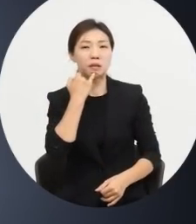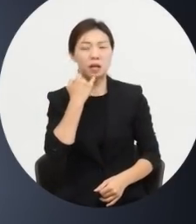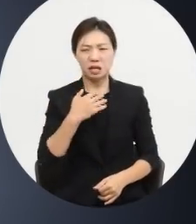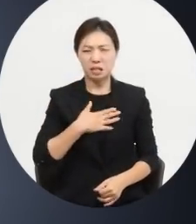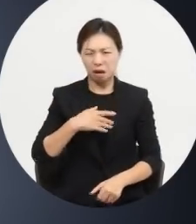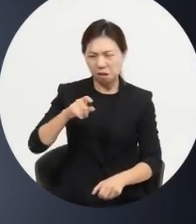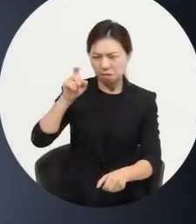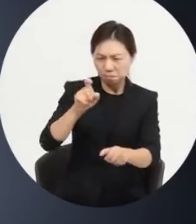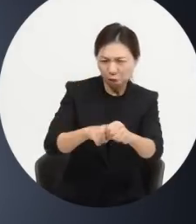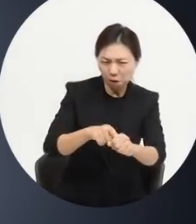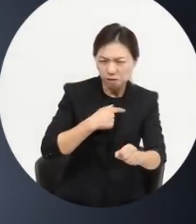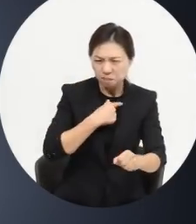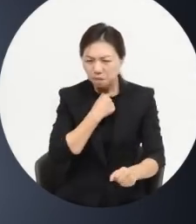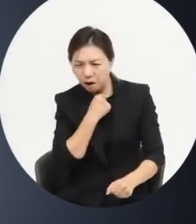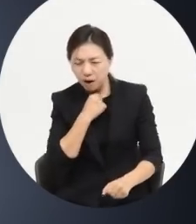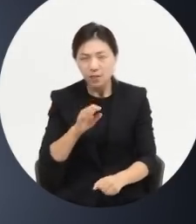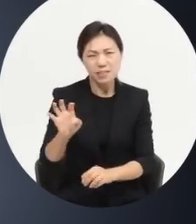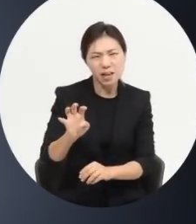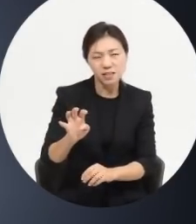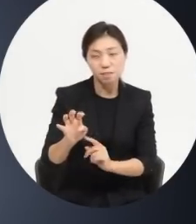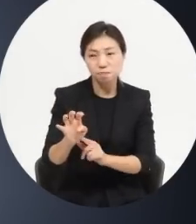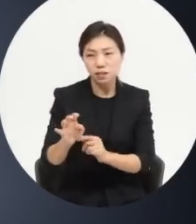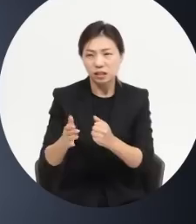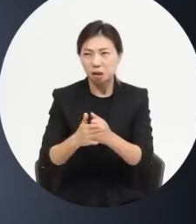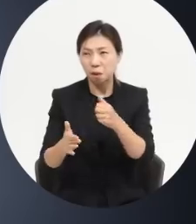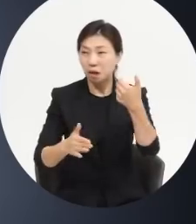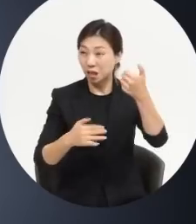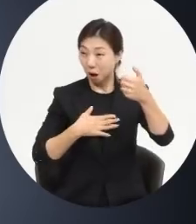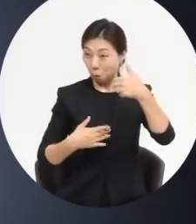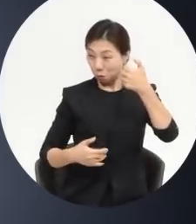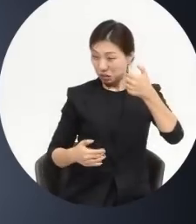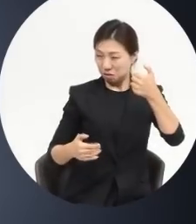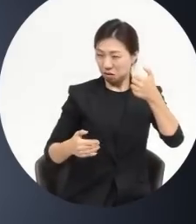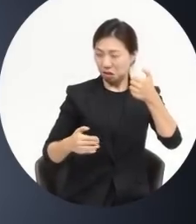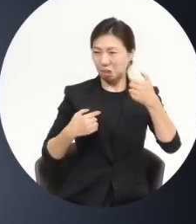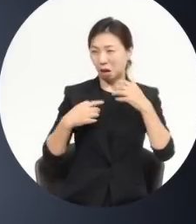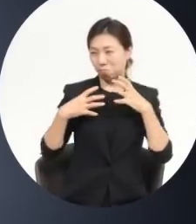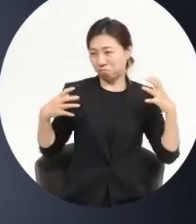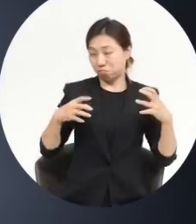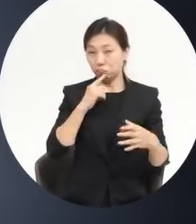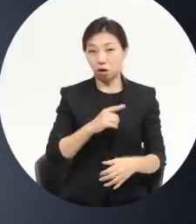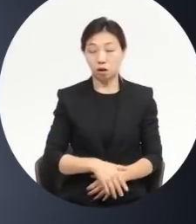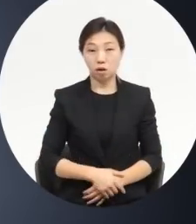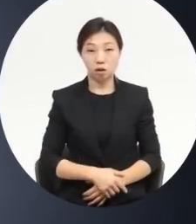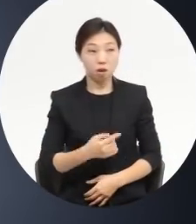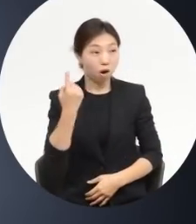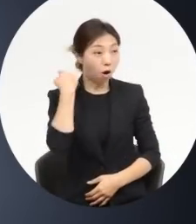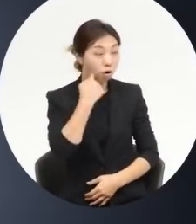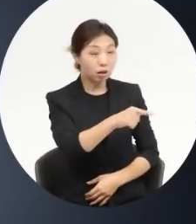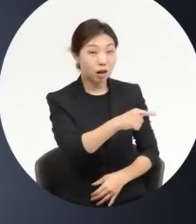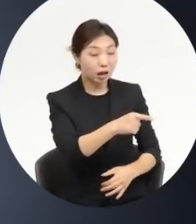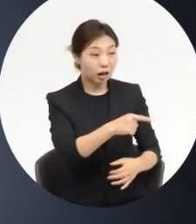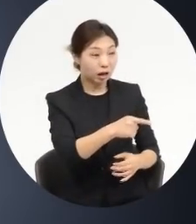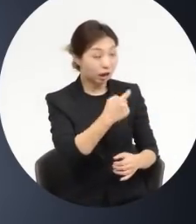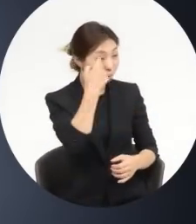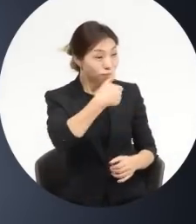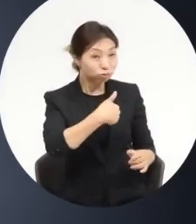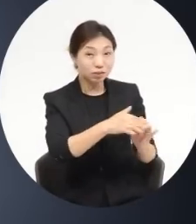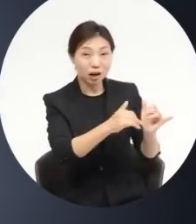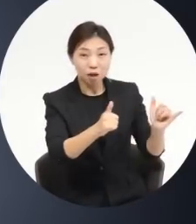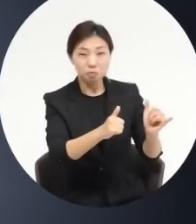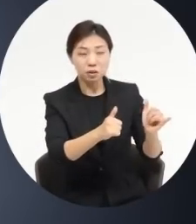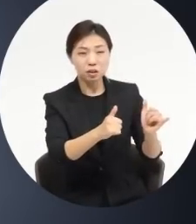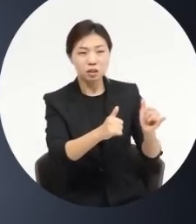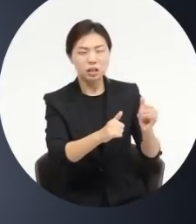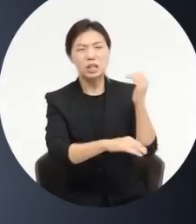잡아가지고 뚱뚱하다 그러고, 어제 그 질문자는 기준을 40으로 잡으면 되는데 기준을 50으로